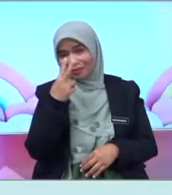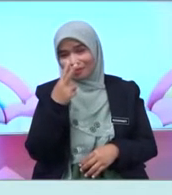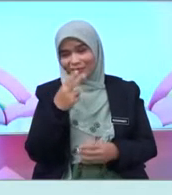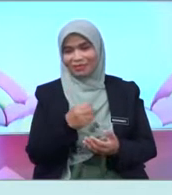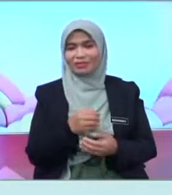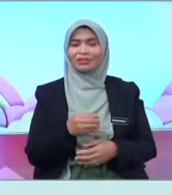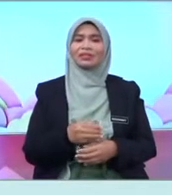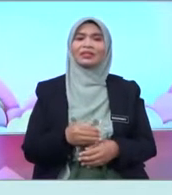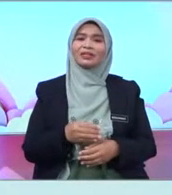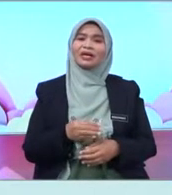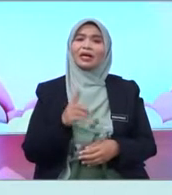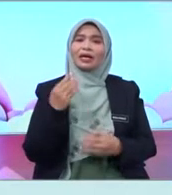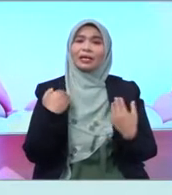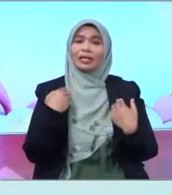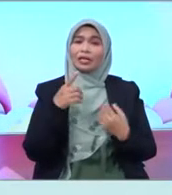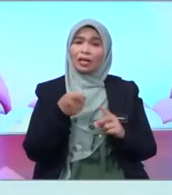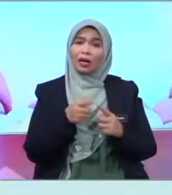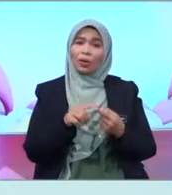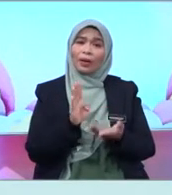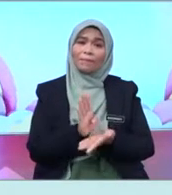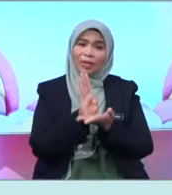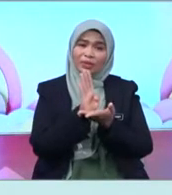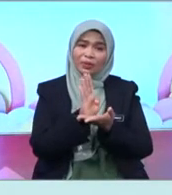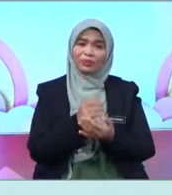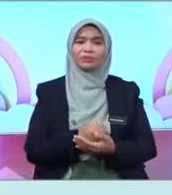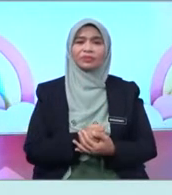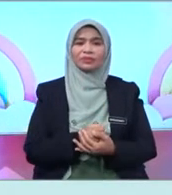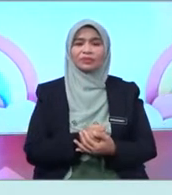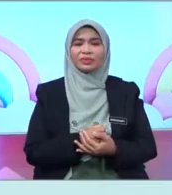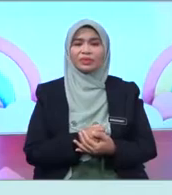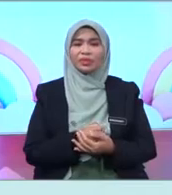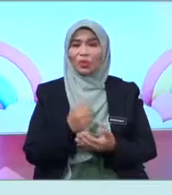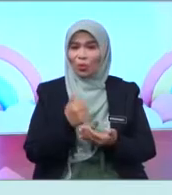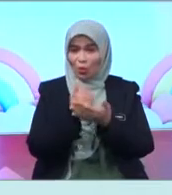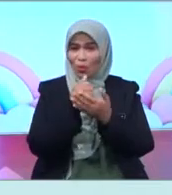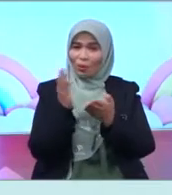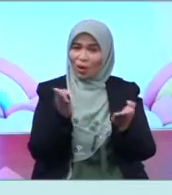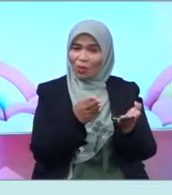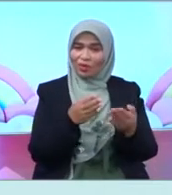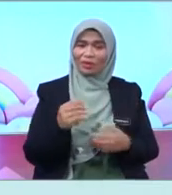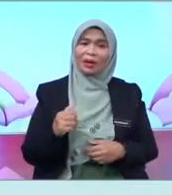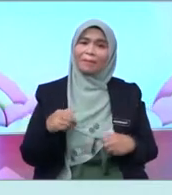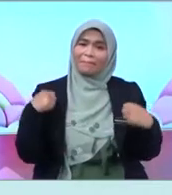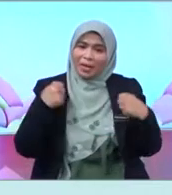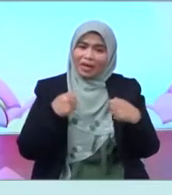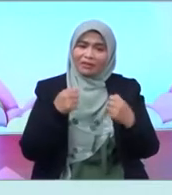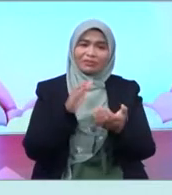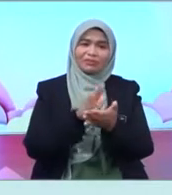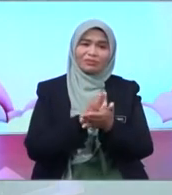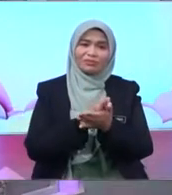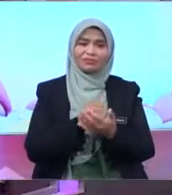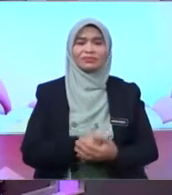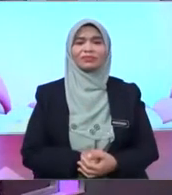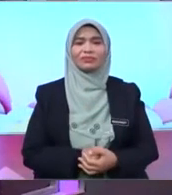seorang kawan yang judul di atas kursi roda kiss orang membantu bahwa kembai sekolah disegel betul sebab kita